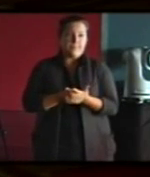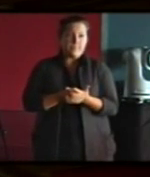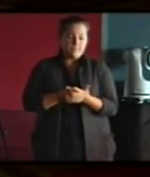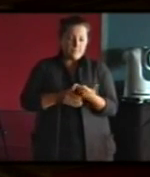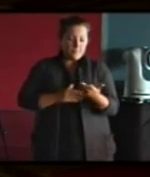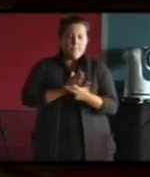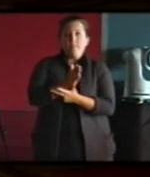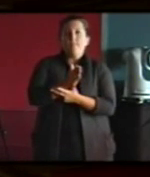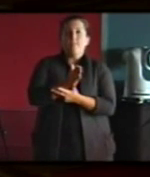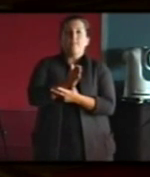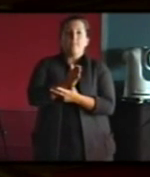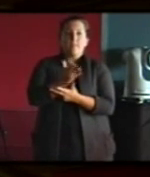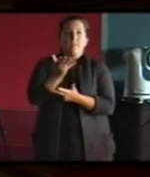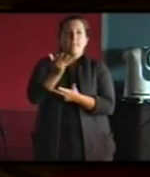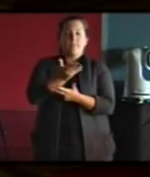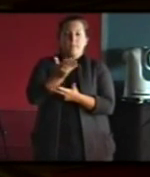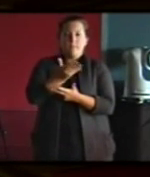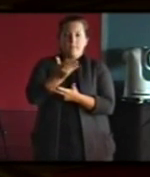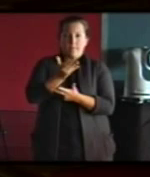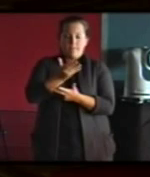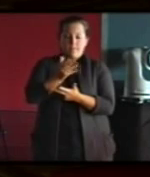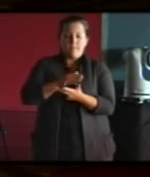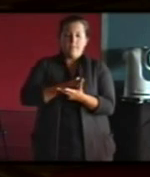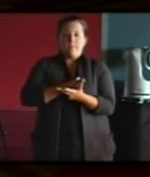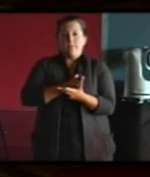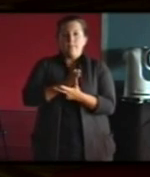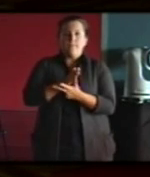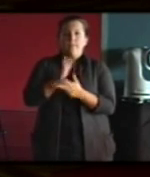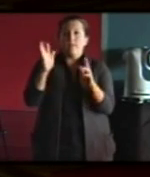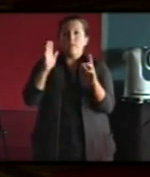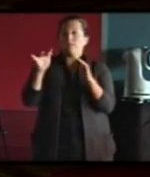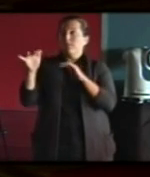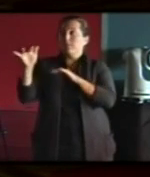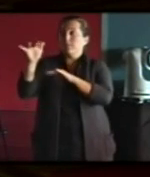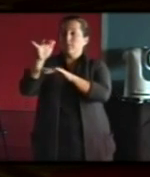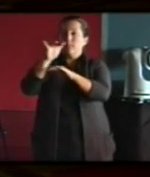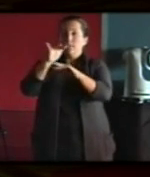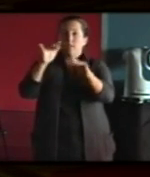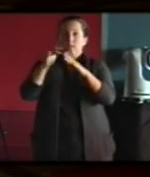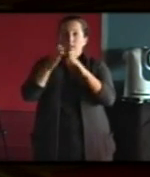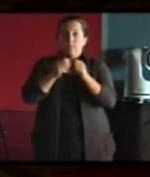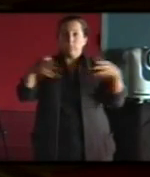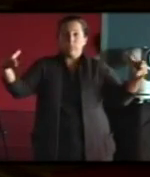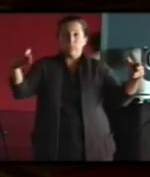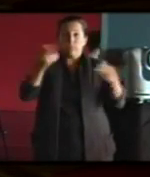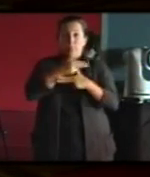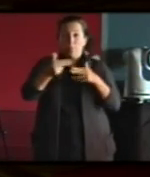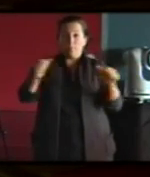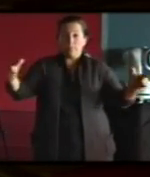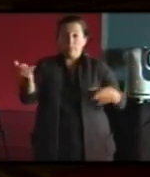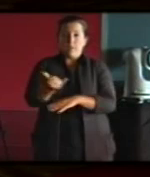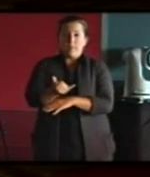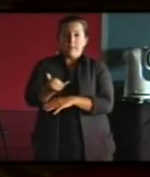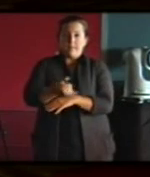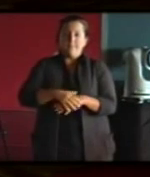La première remarque, c'est que globalement, nos sociétés n'ont plus besoin d'un mètre carré supplémentaire de bureaux. On